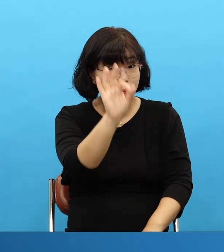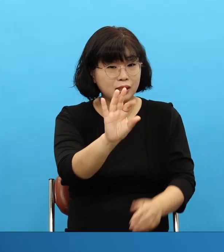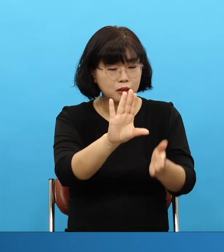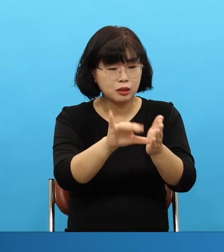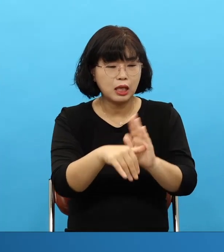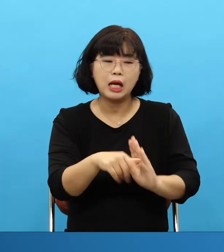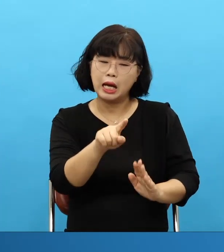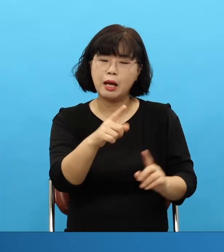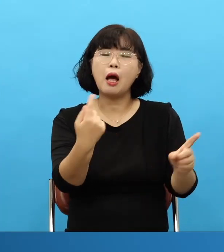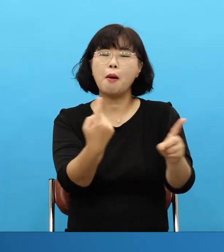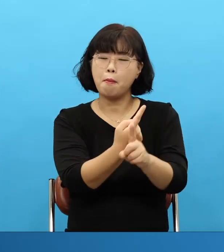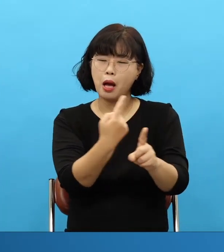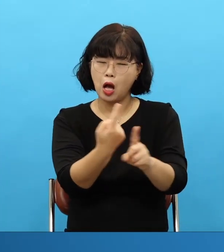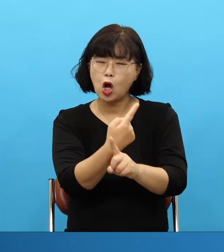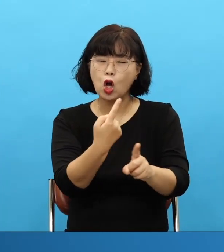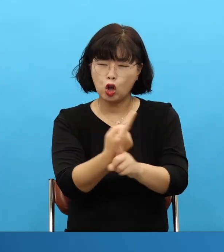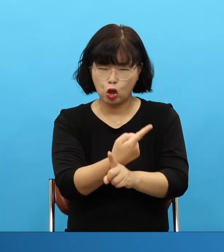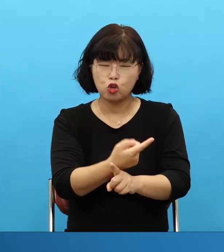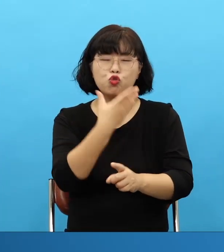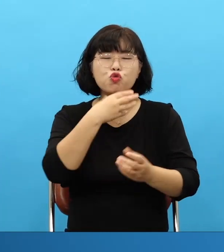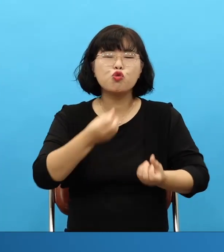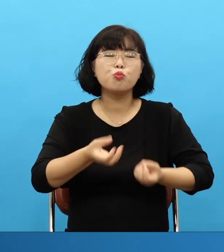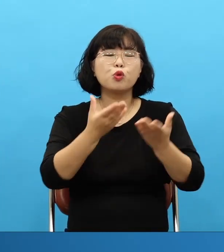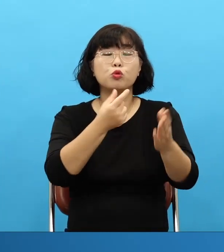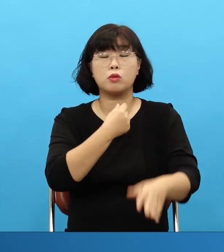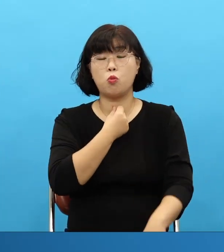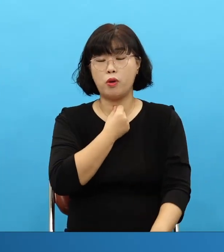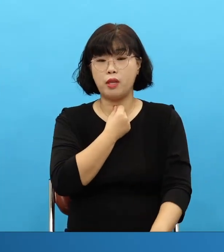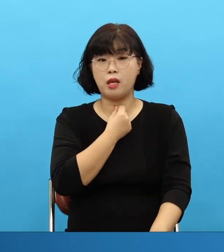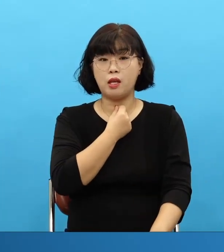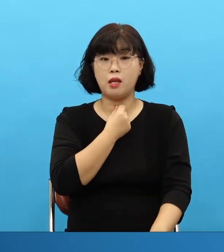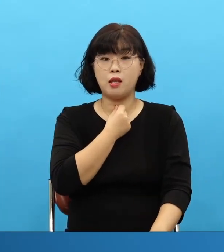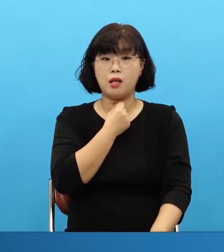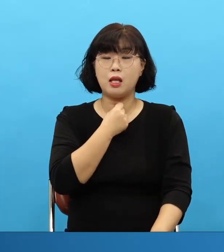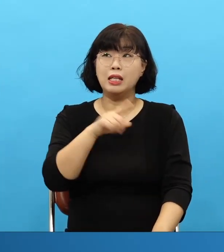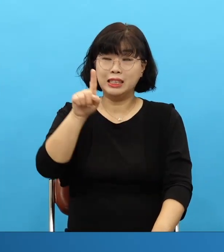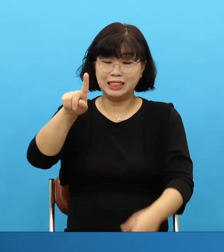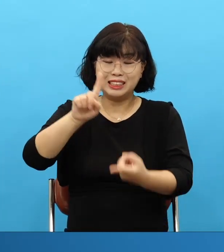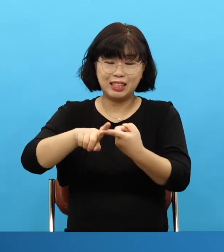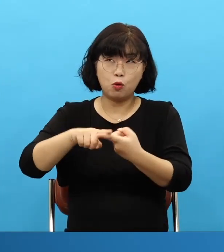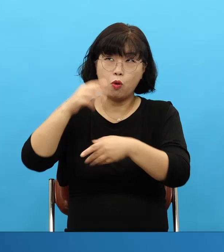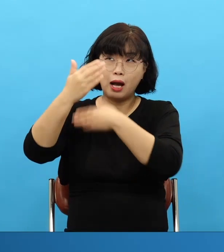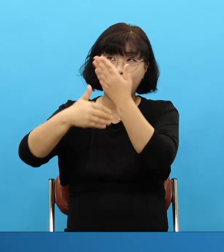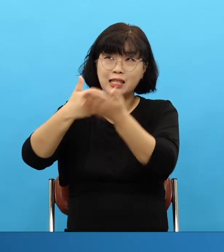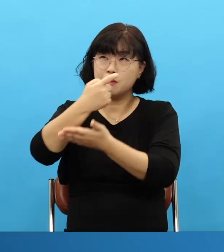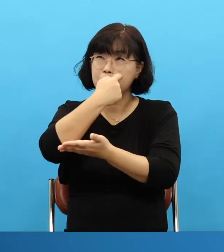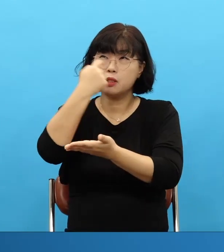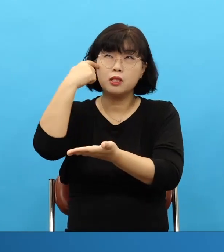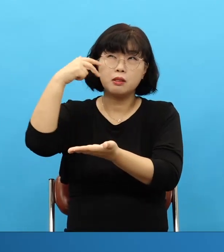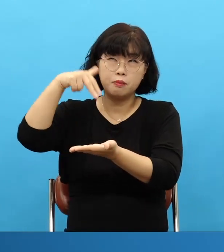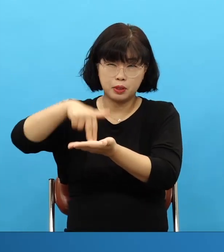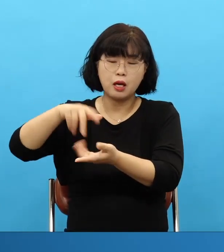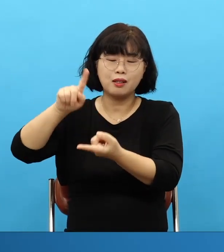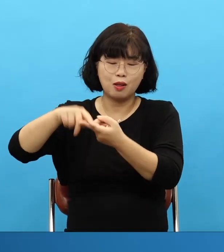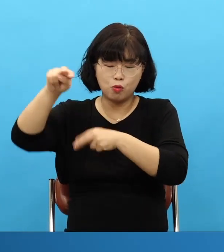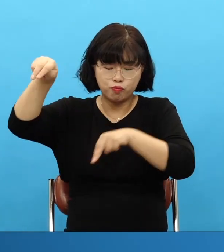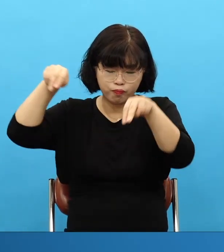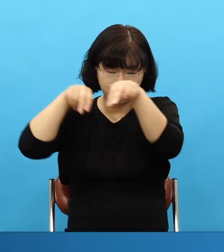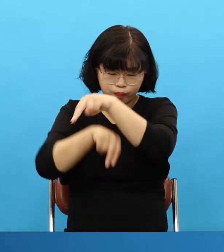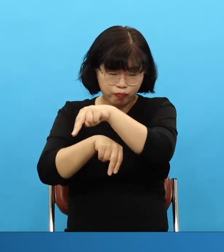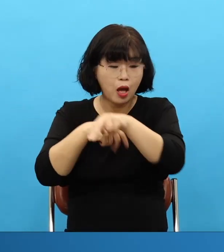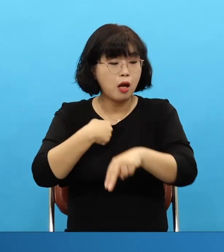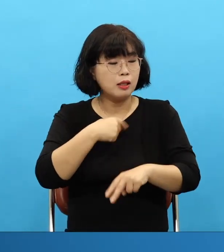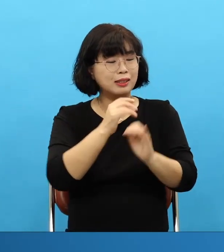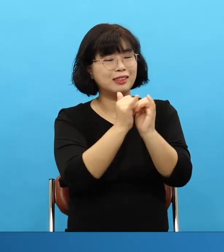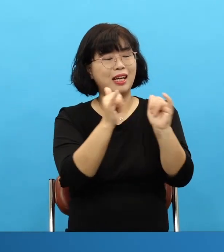그렇잖아요. to bless them. 그 눈으로 봐야 많은 것이 보이는 겁니다. You need to be able to see with those eyes in order for you to see great many things.